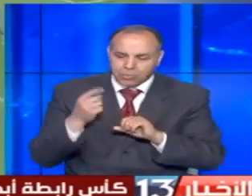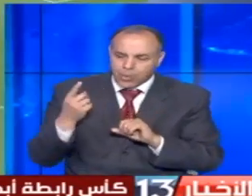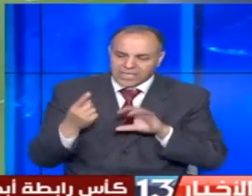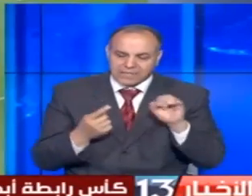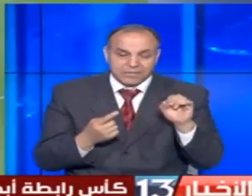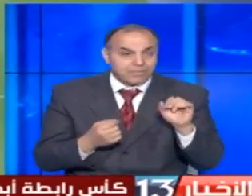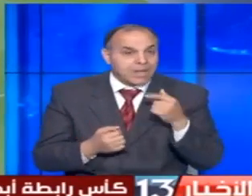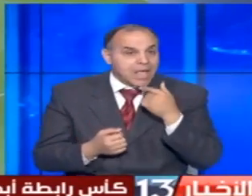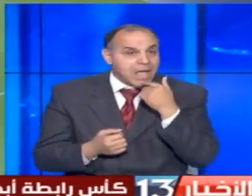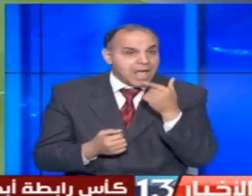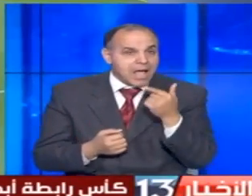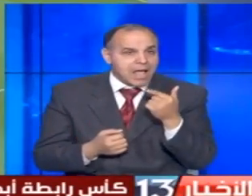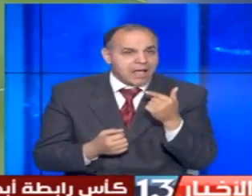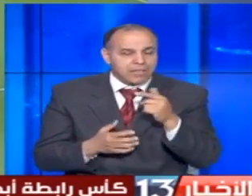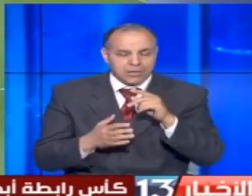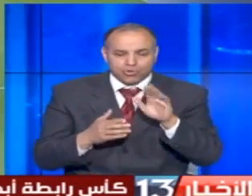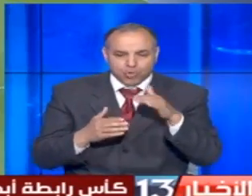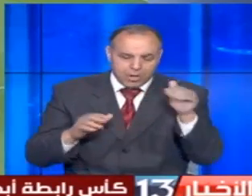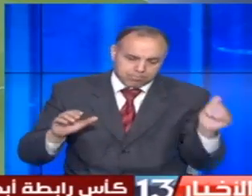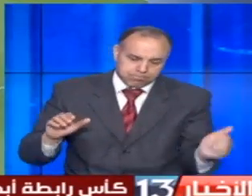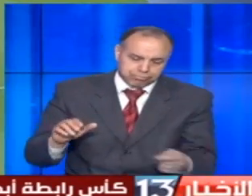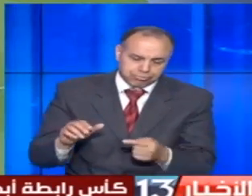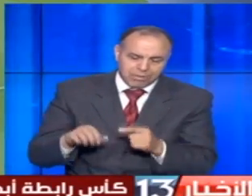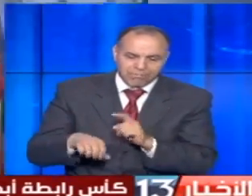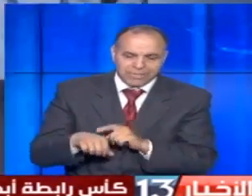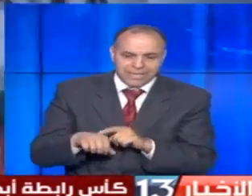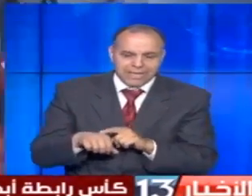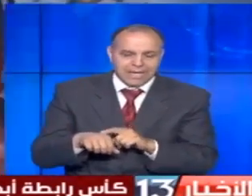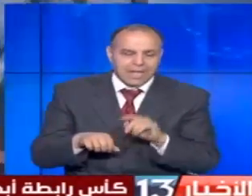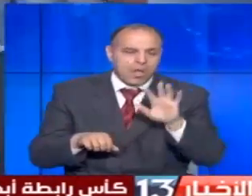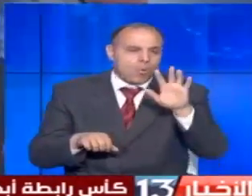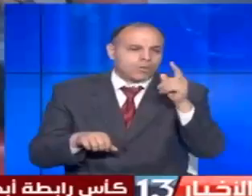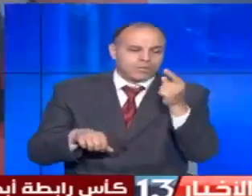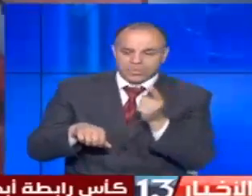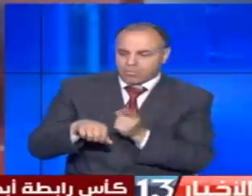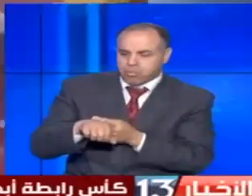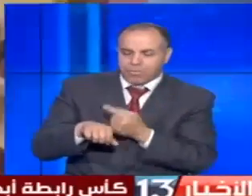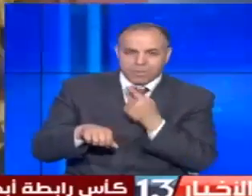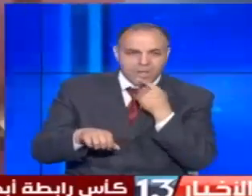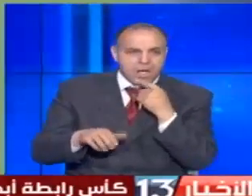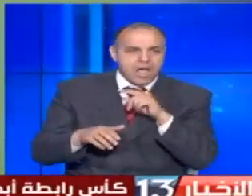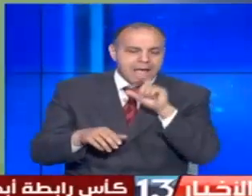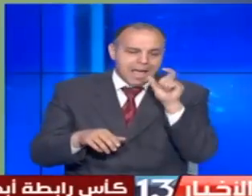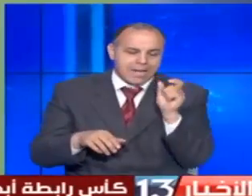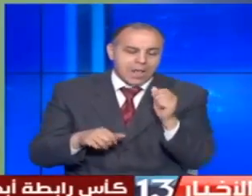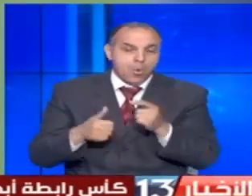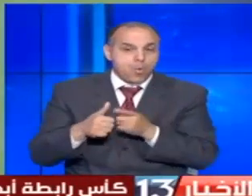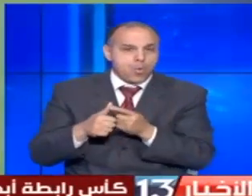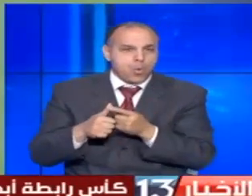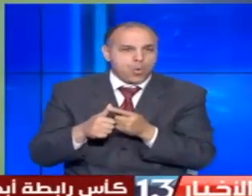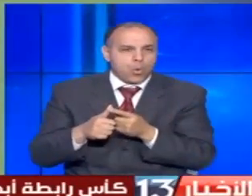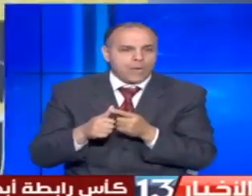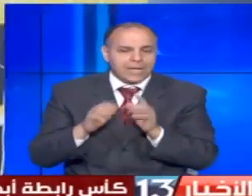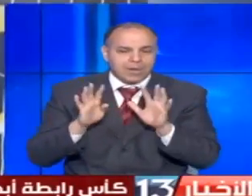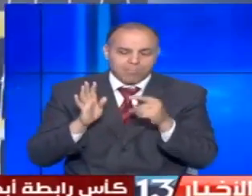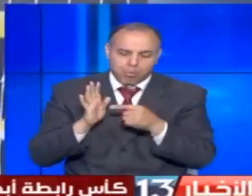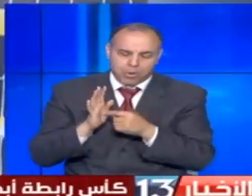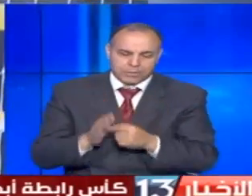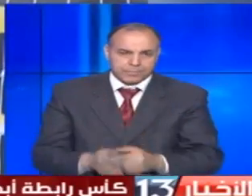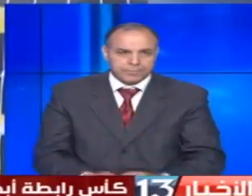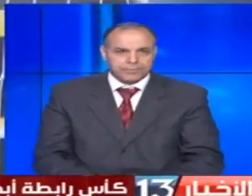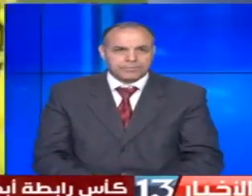المباراه الوحيده توقيع سيباستيان يوفن كو في الدقيقه الحا ليرفع رصيد الهلال في الصداره الى تسع